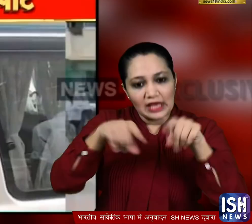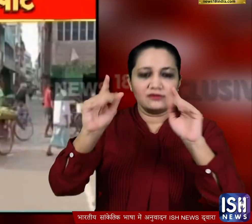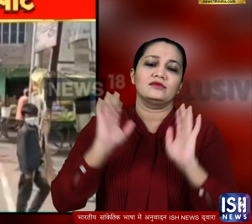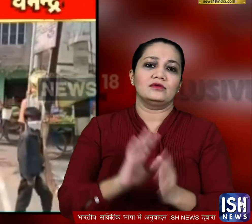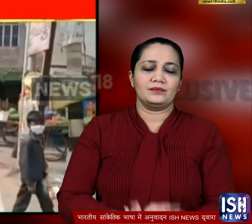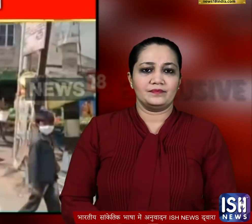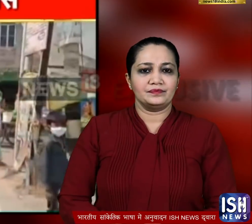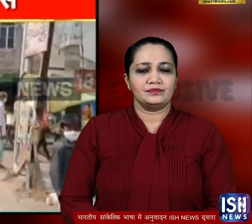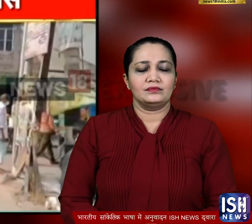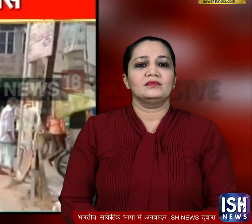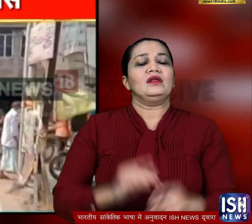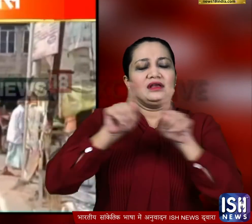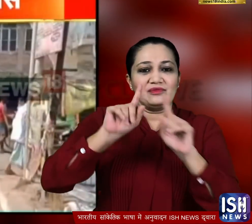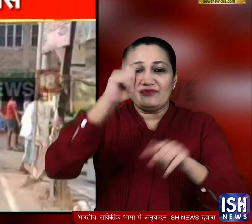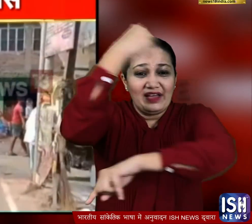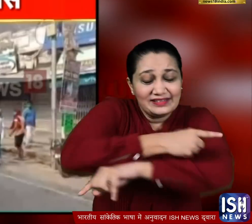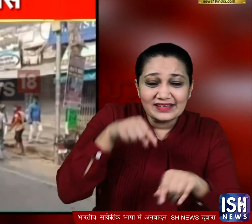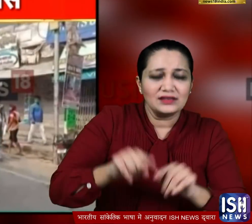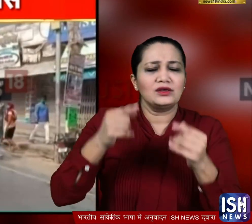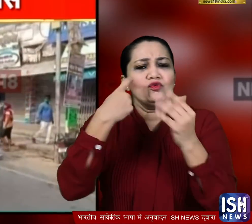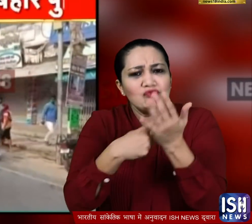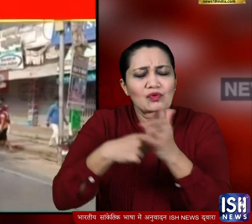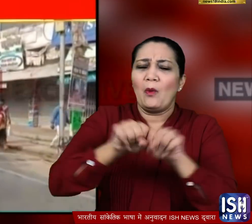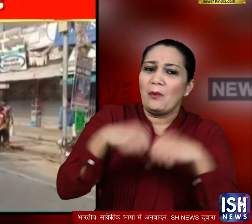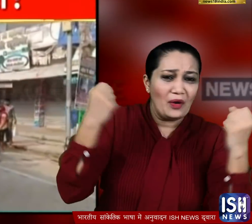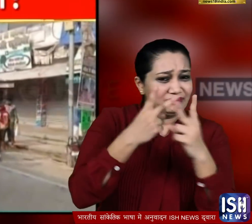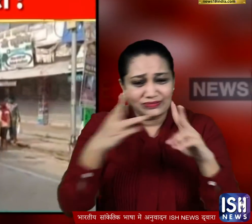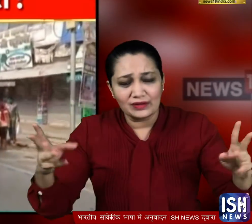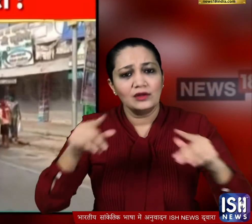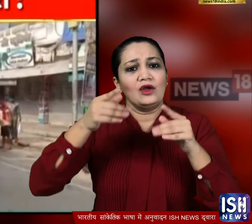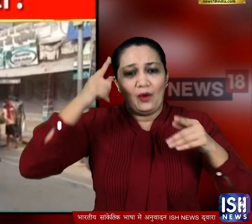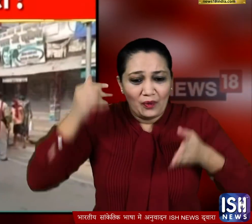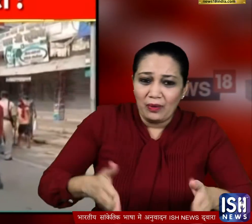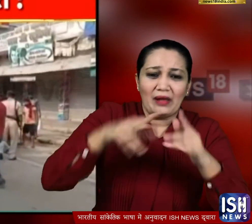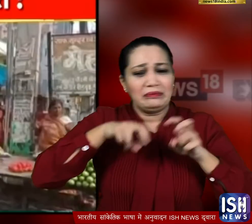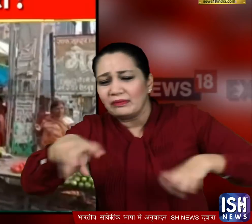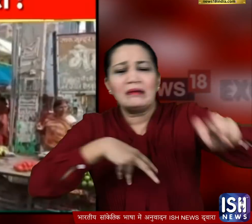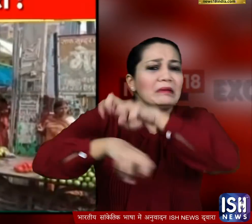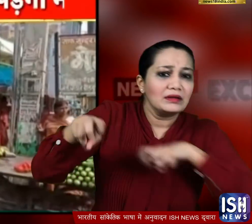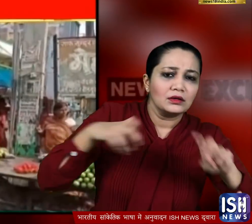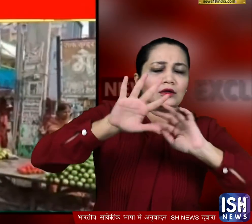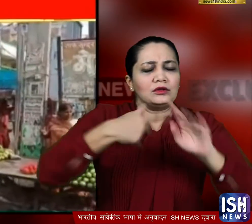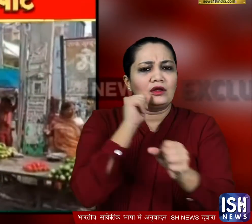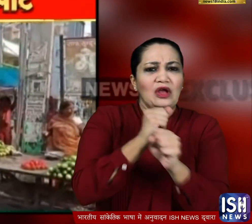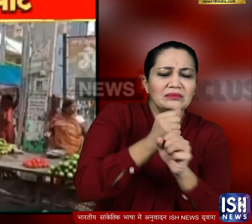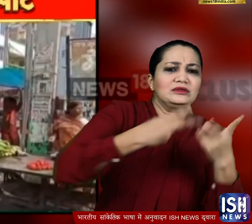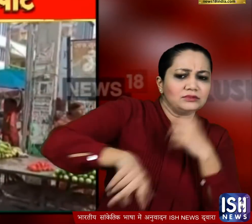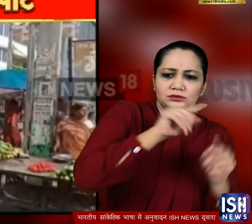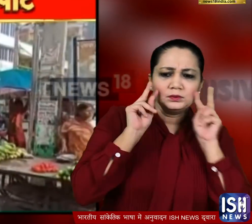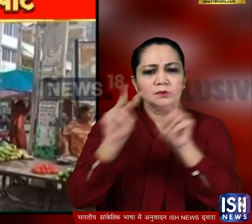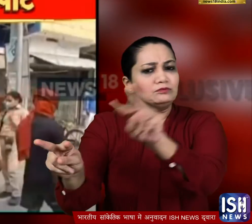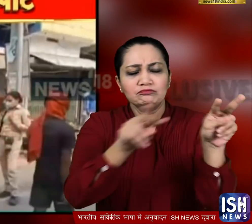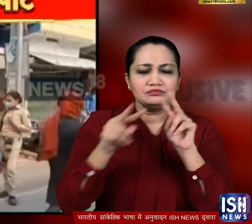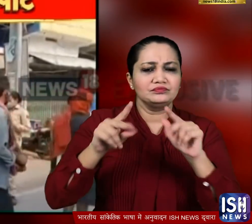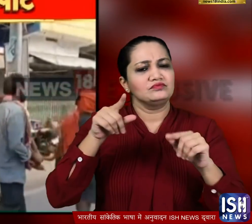करें। लॉकडाउन के पहले दिन शेखपुरा में कई लोग नियमों की परवाह न करते हुए सड़कों पर निकल आए, लेकिन थोड़ी ही देर में प्रशासन की टीम वहां